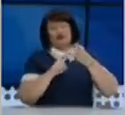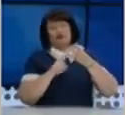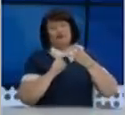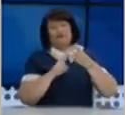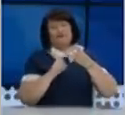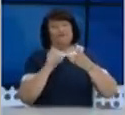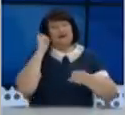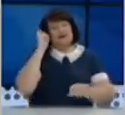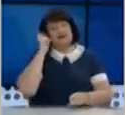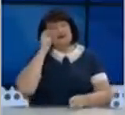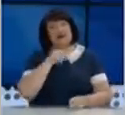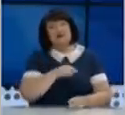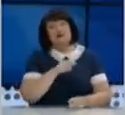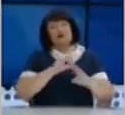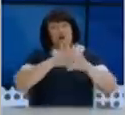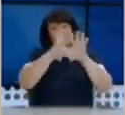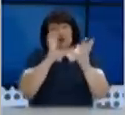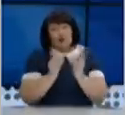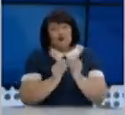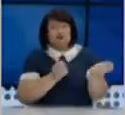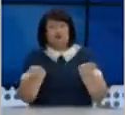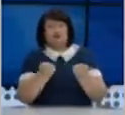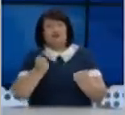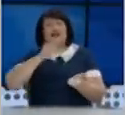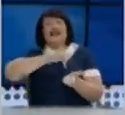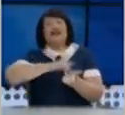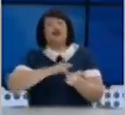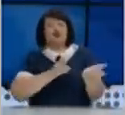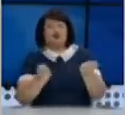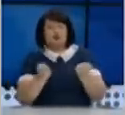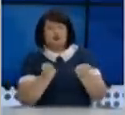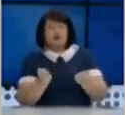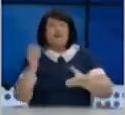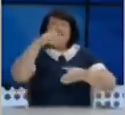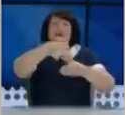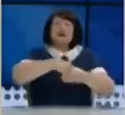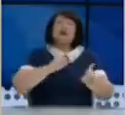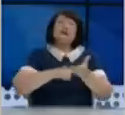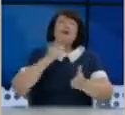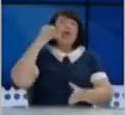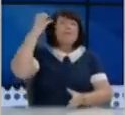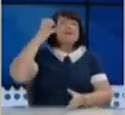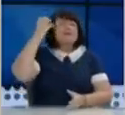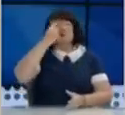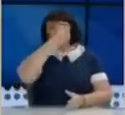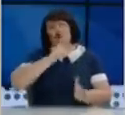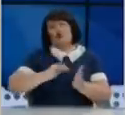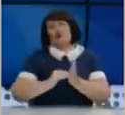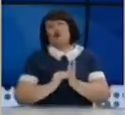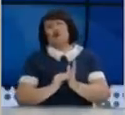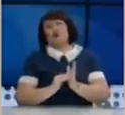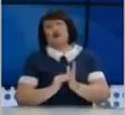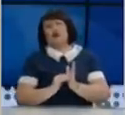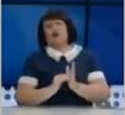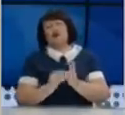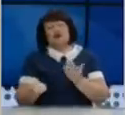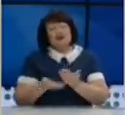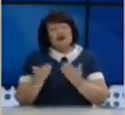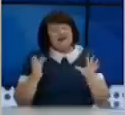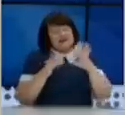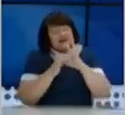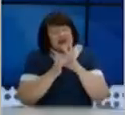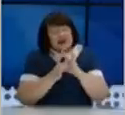νοείται ενιαίο συντονιστικό κέντρο χωρίς τη συμμετοχή επιστημονικού προσωπικού και την αγαστή